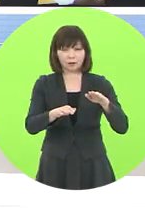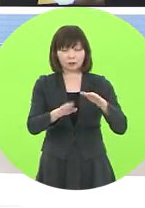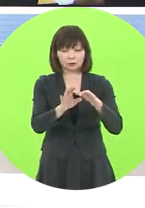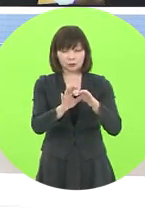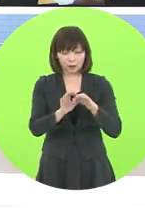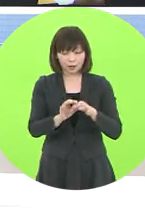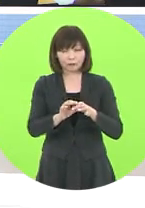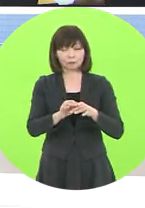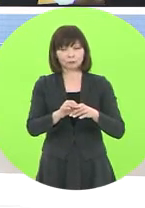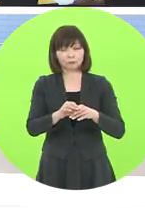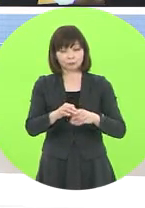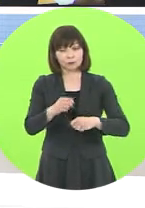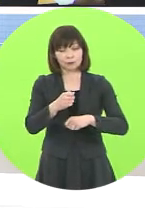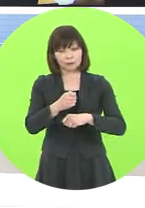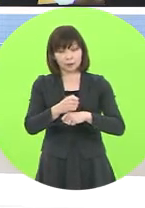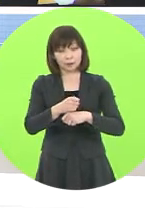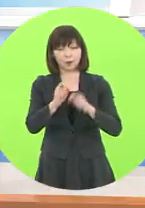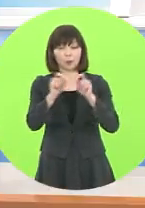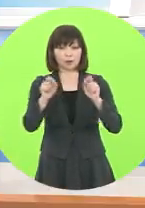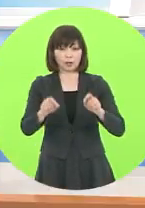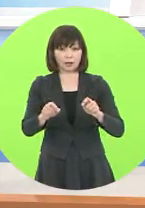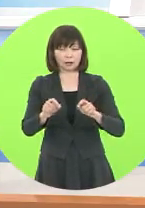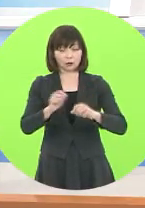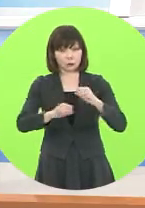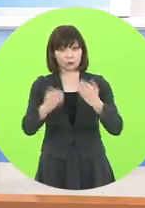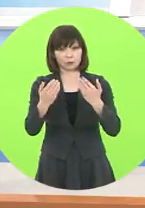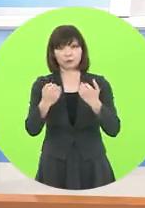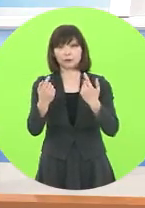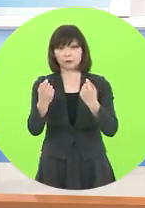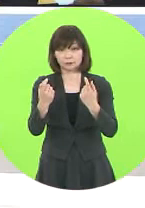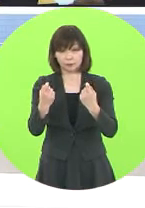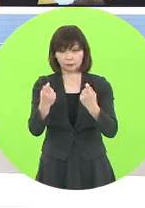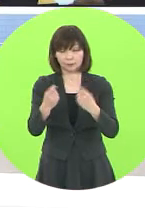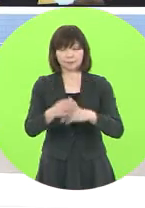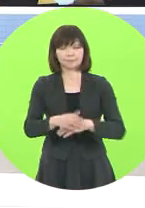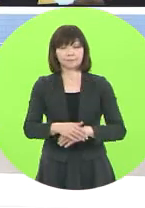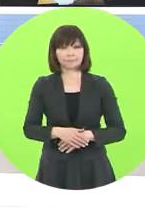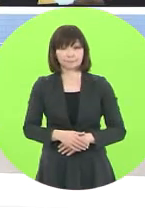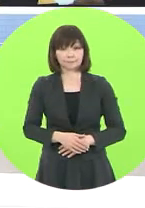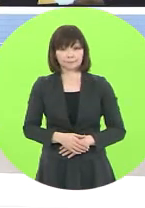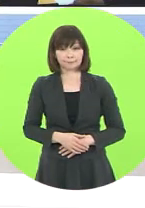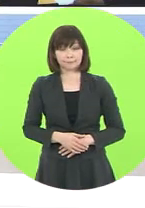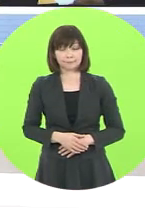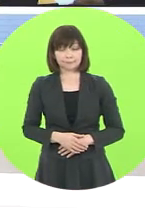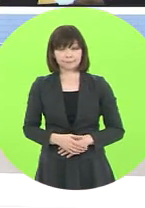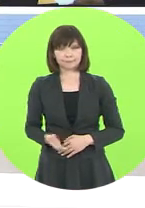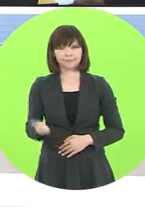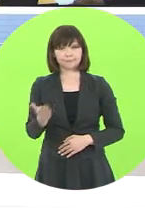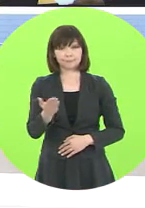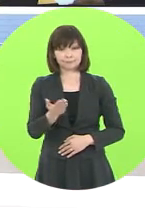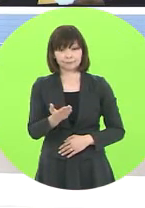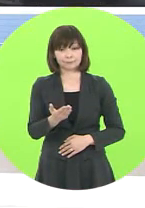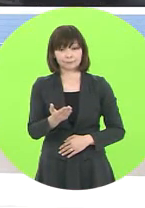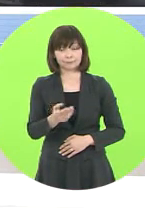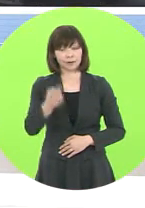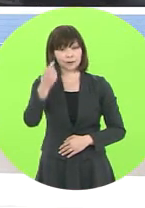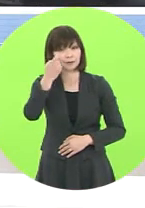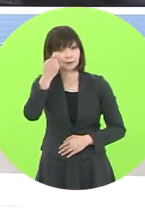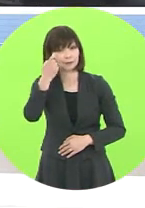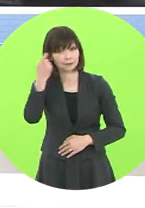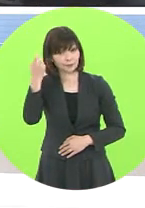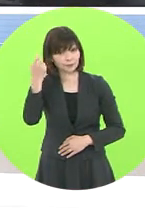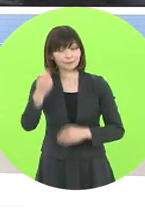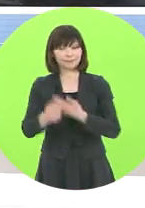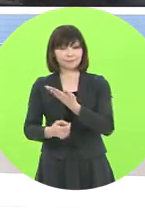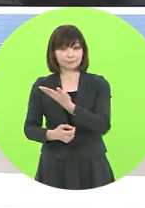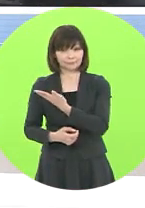問題ですから、さらなる取り組みが求められますね。 はい。 それでは続いて、ここが気になるのコーナ